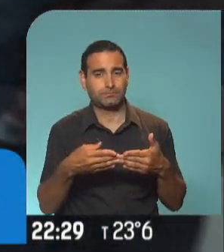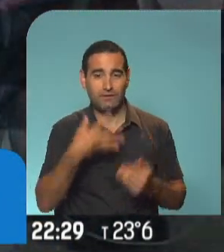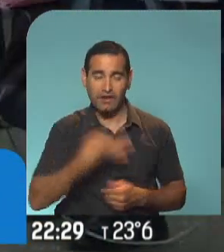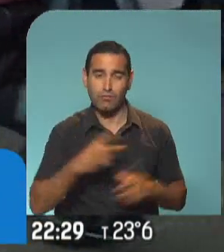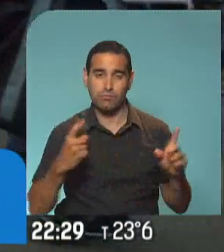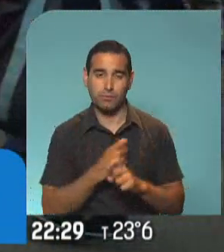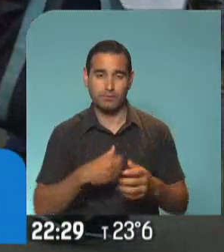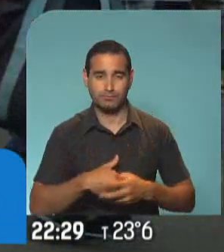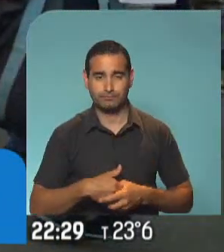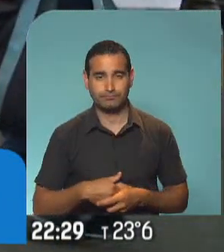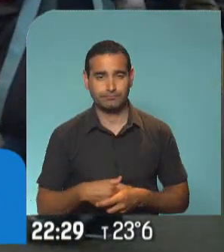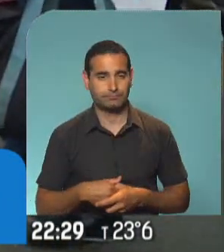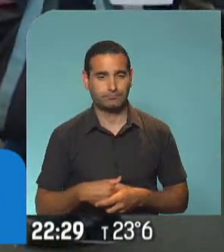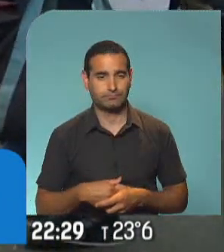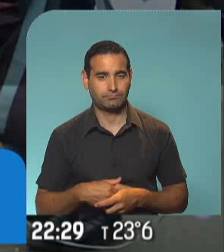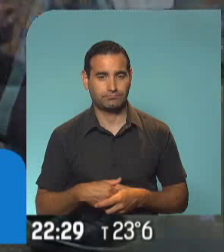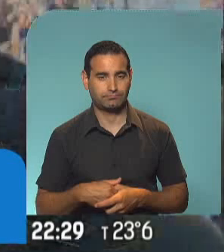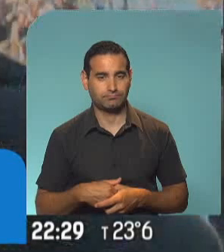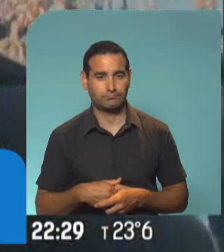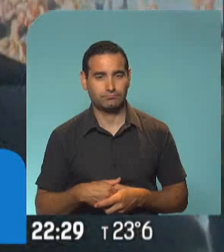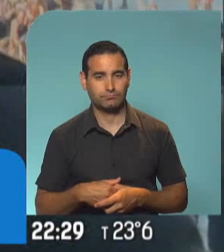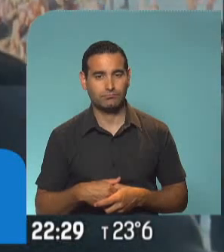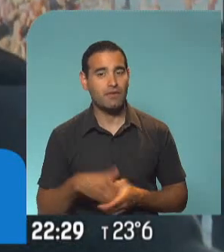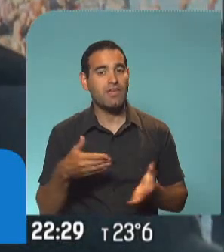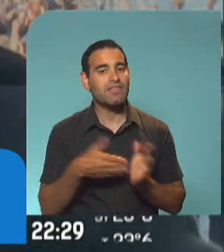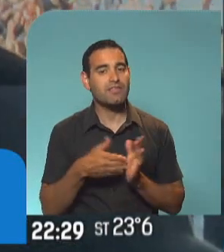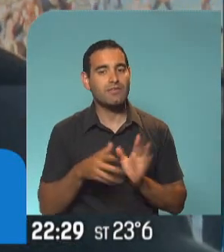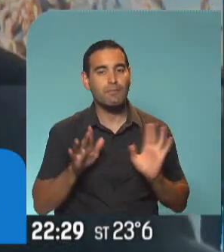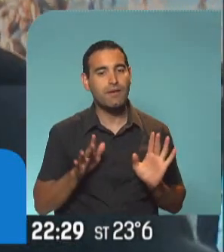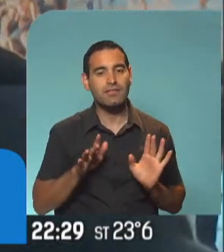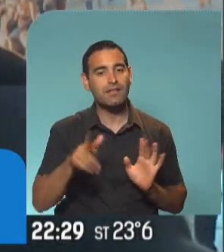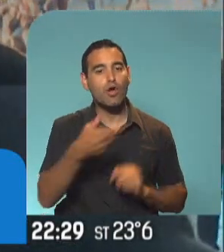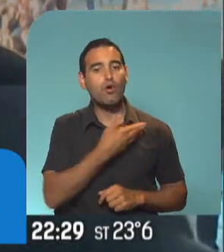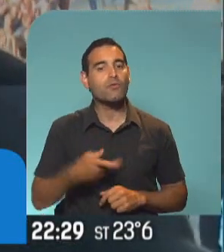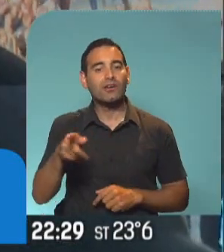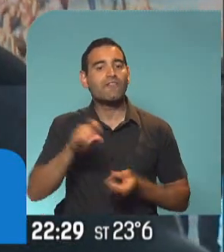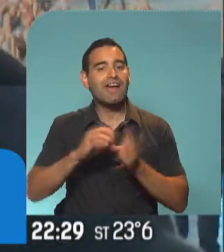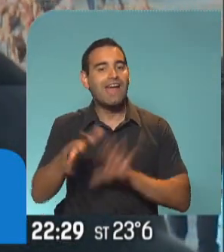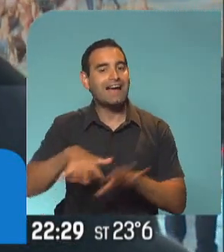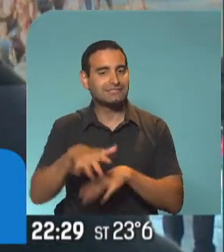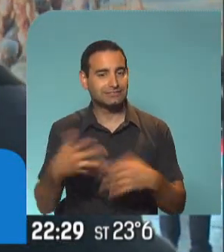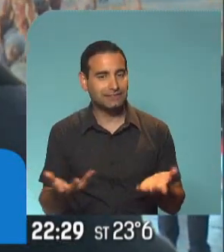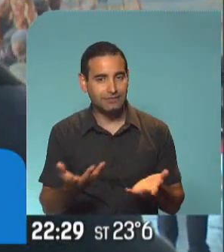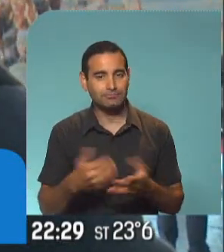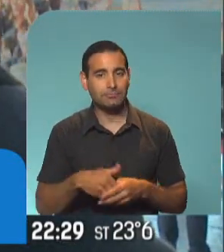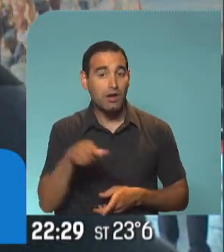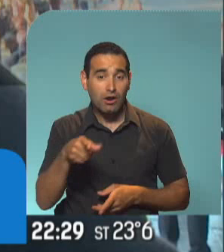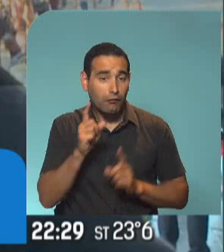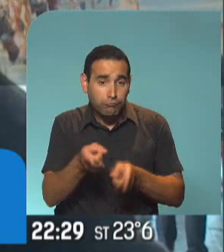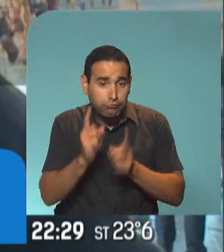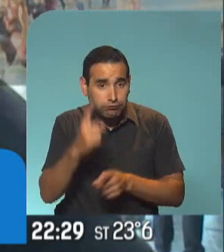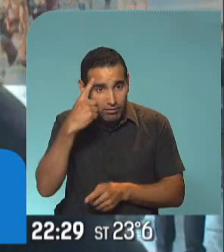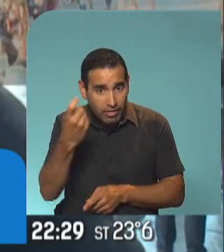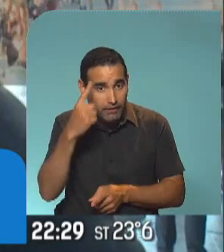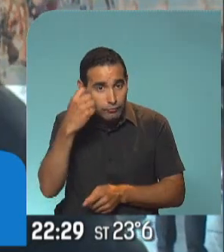vraiment un problème. Tout dépendra des réponses du gouvernement. S'il s'obstine